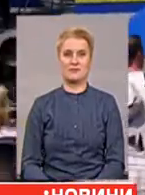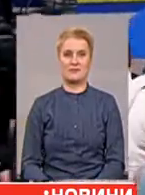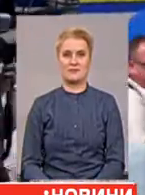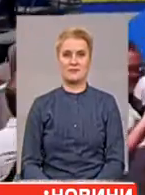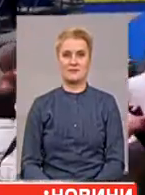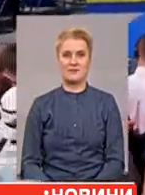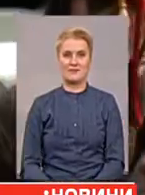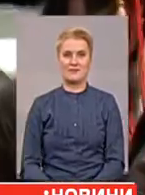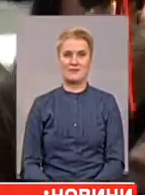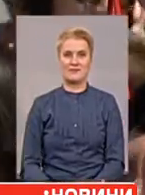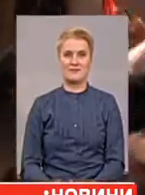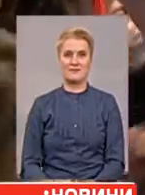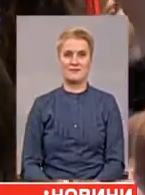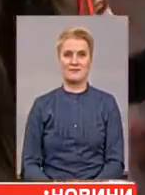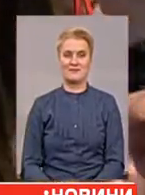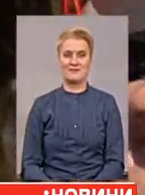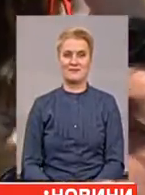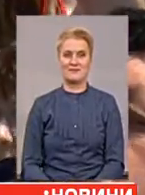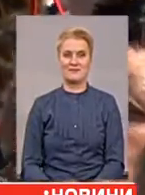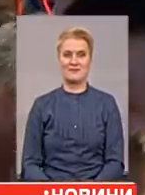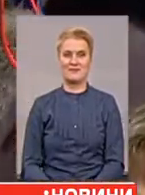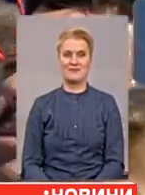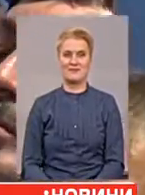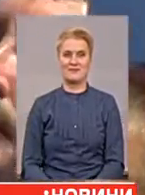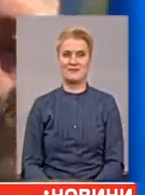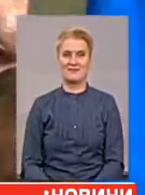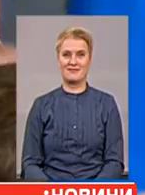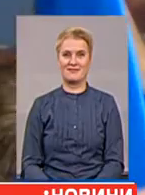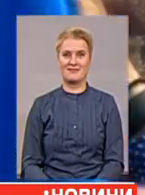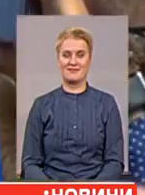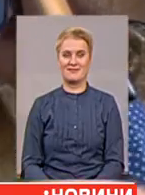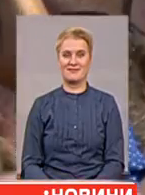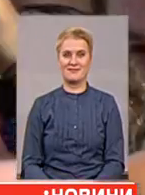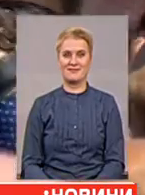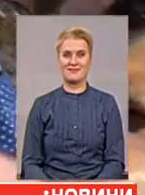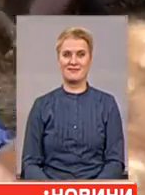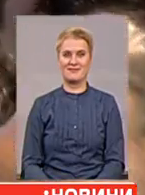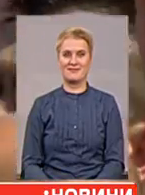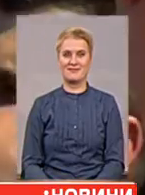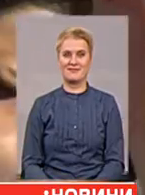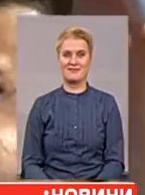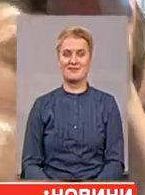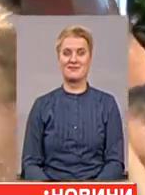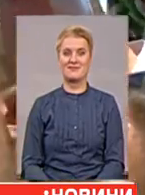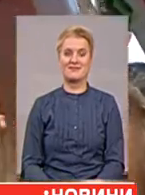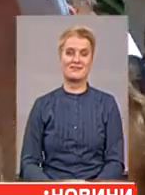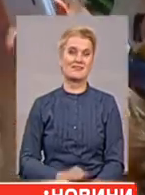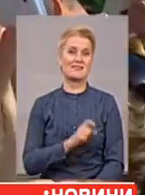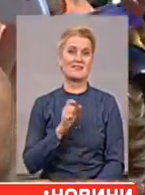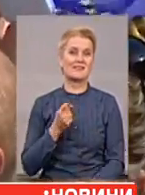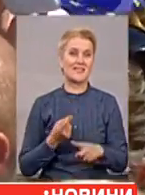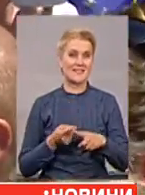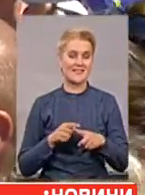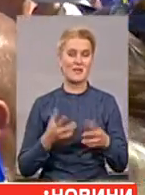dňom stojí veľa námahy, veľa úsilia a veľa odvahy. За цим днем